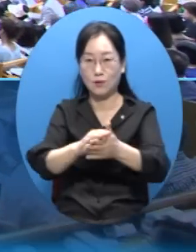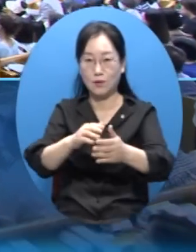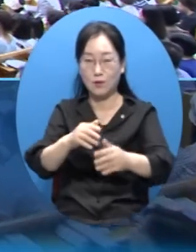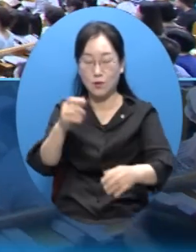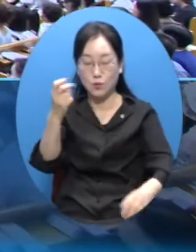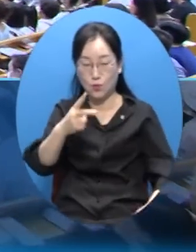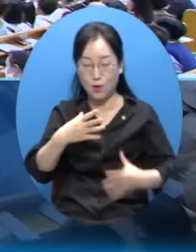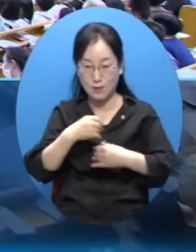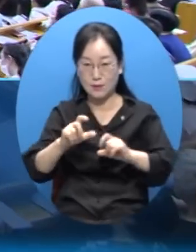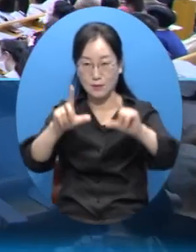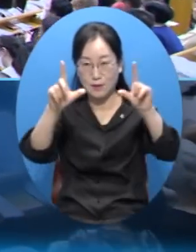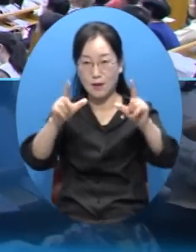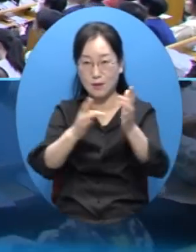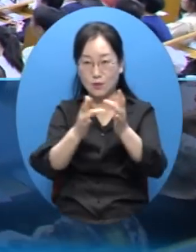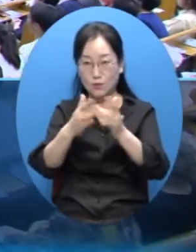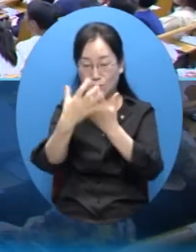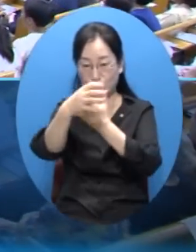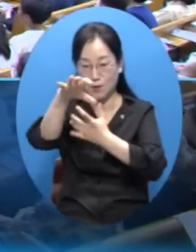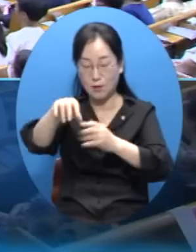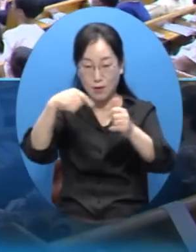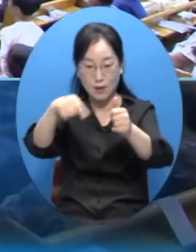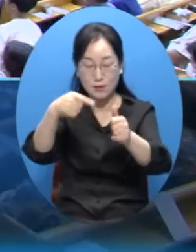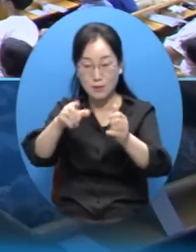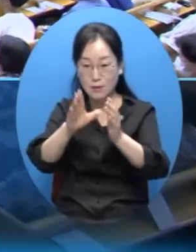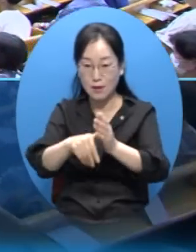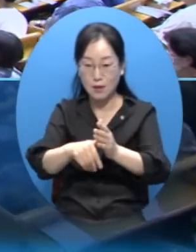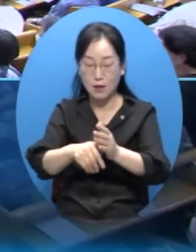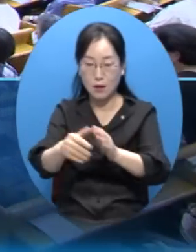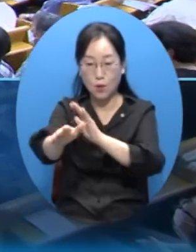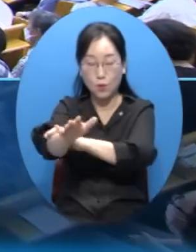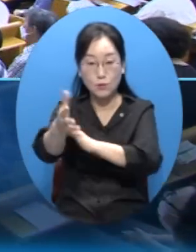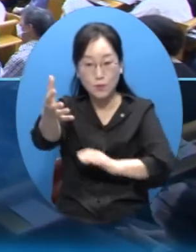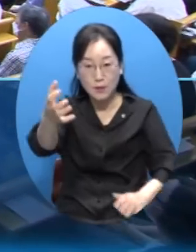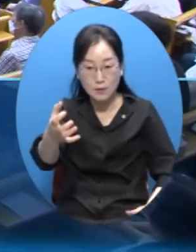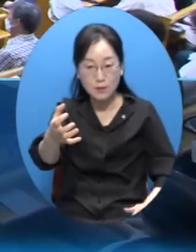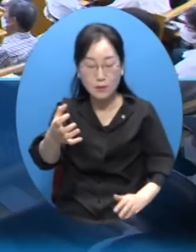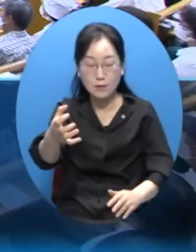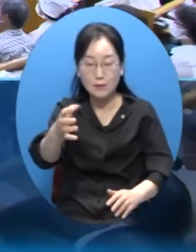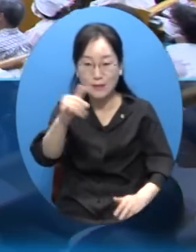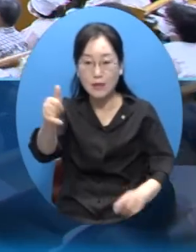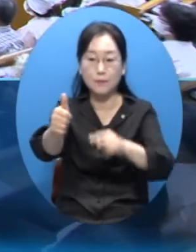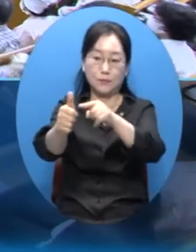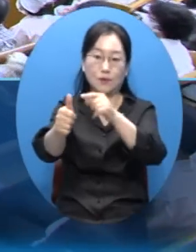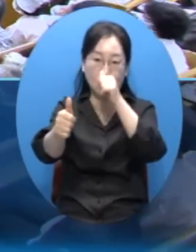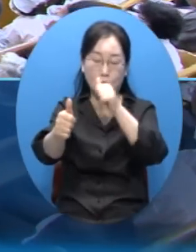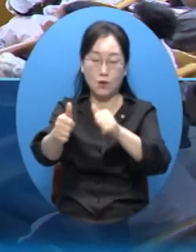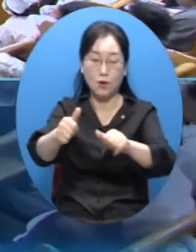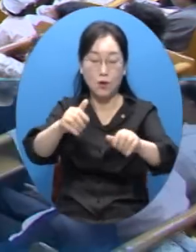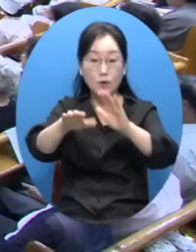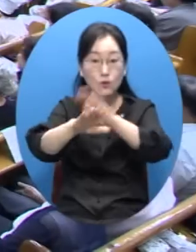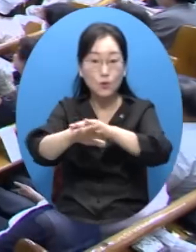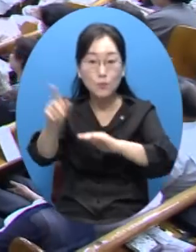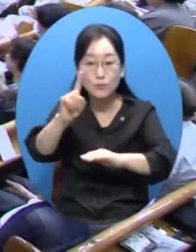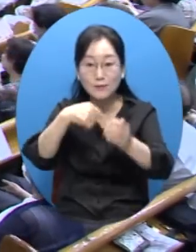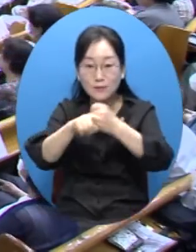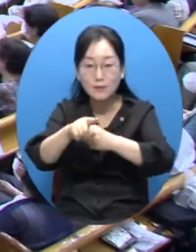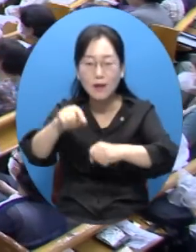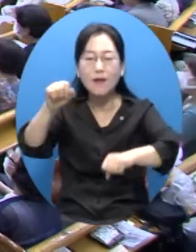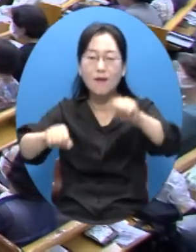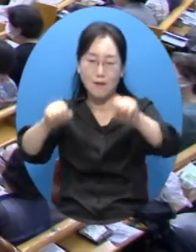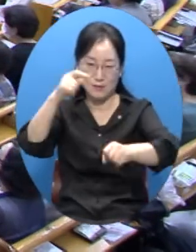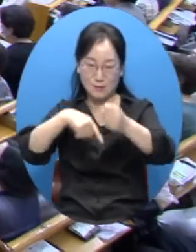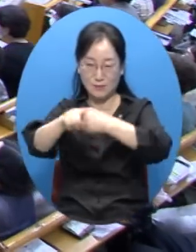회당에 들어가서 가르치실 때 거기 오른손은 마른 사람이 있는지라. 손은 그 사람의 행위와 삶을 가리킵니다. 성경에